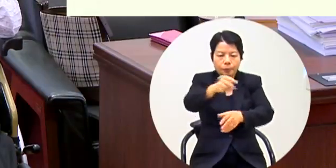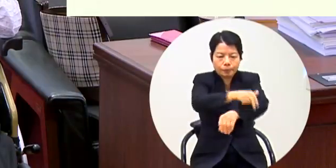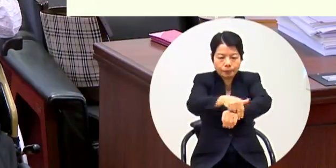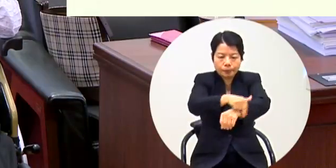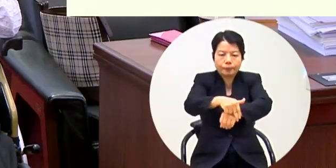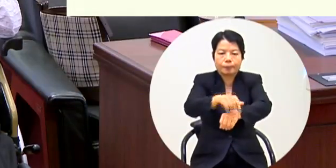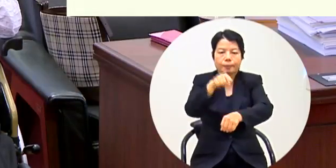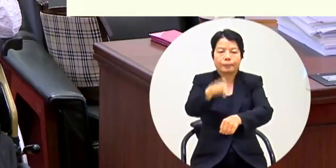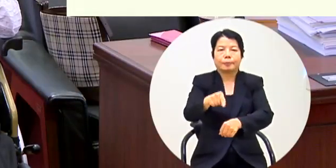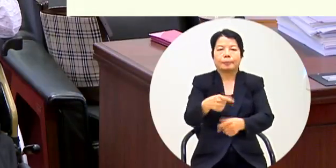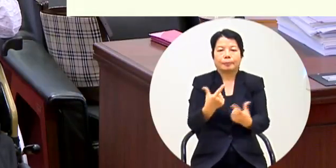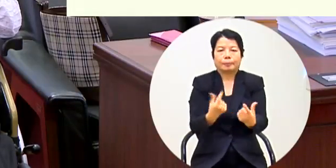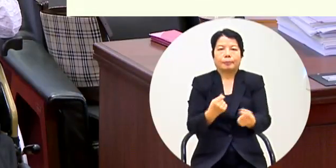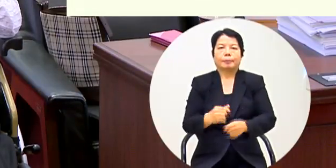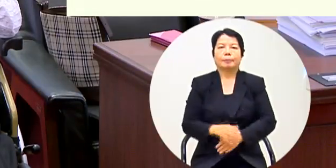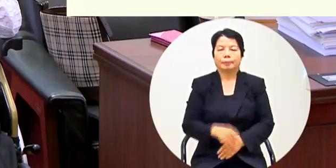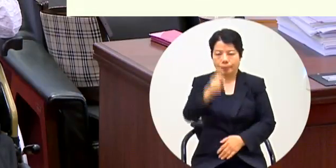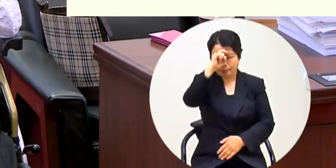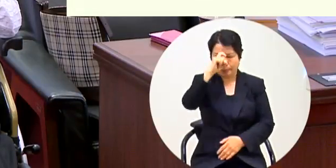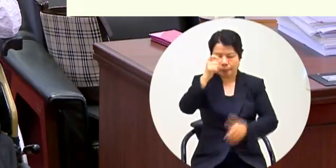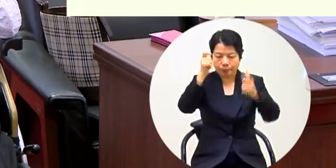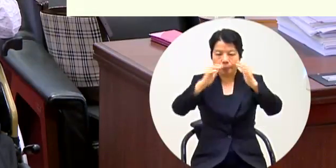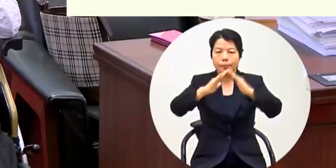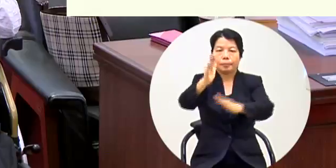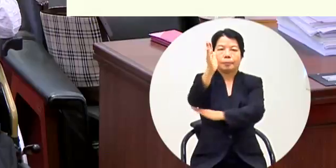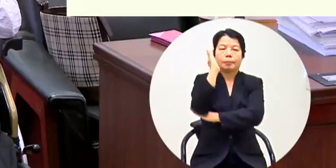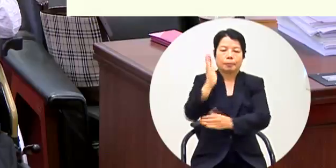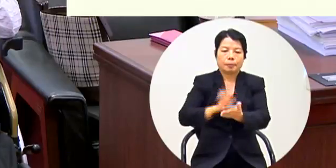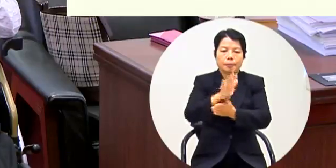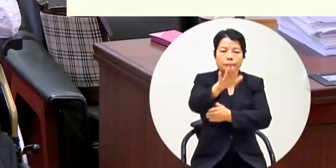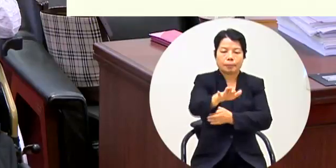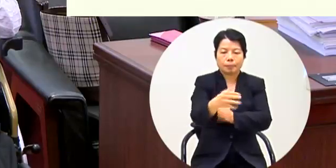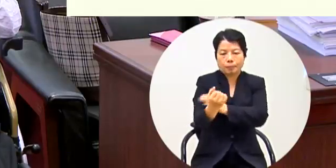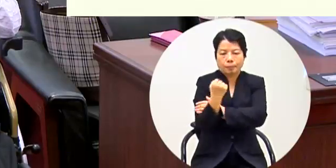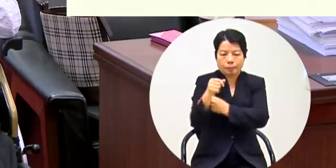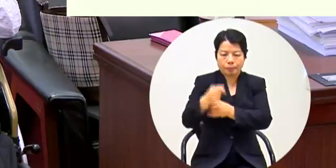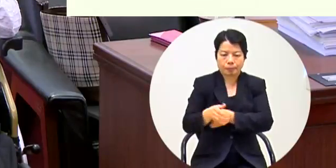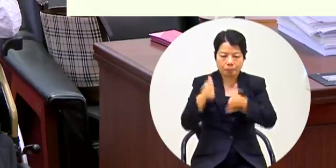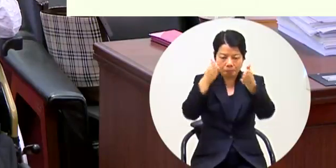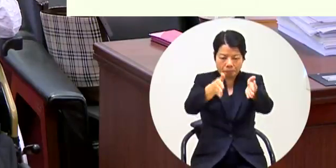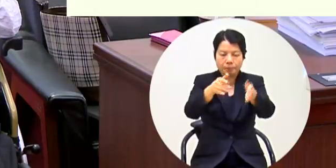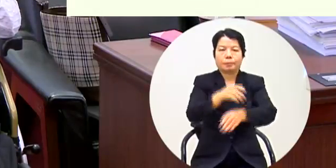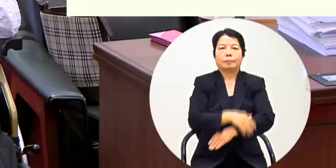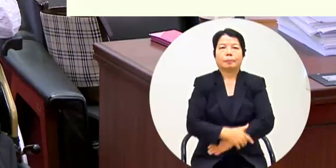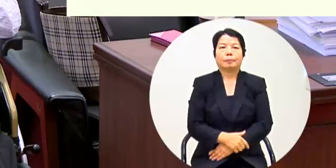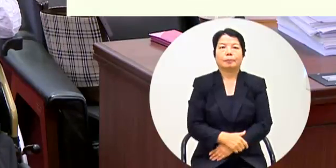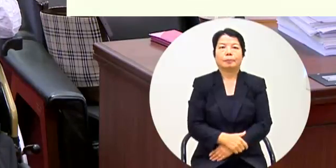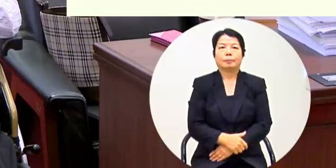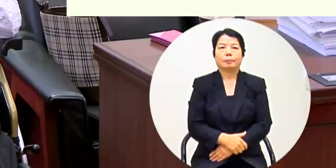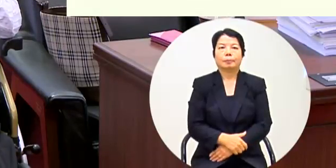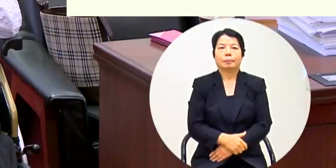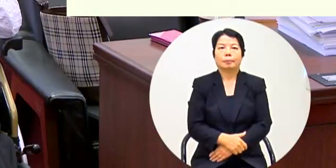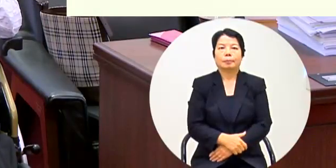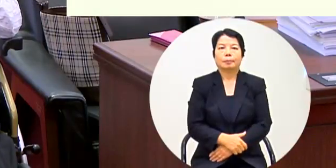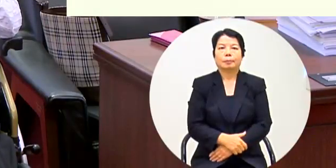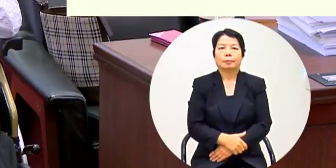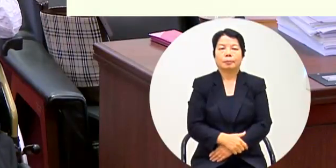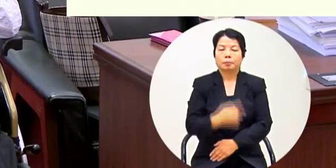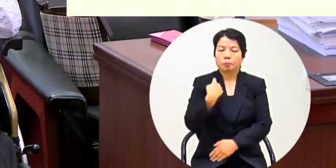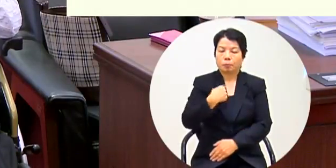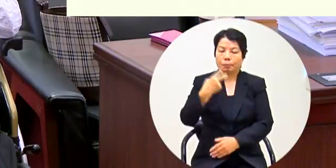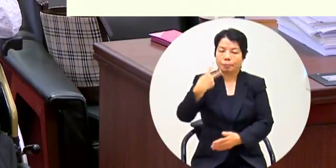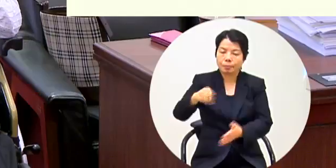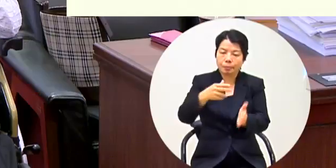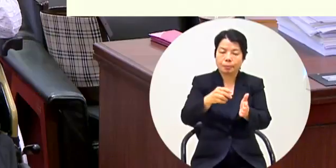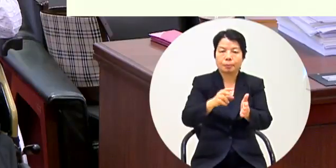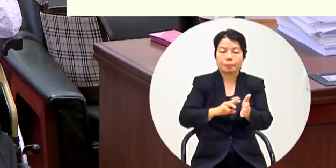府未来能够朝这个方向来努力的。那再来我要提的就是说，我们的创新跟循环经济的一个前